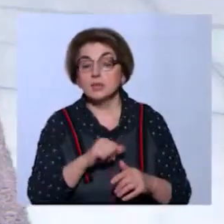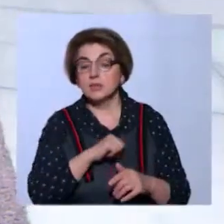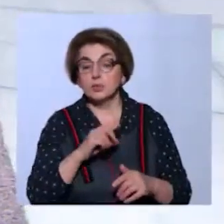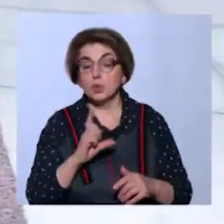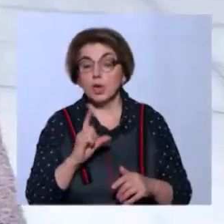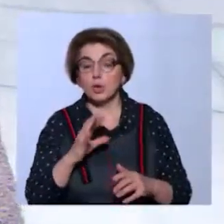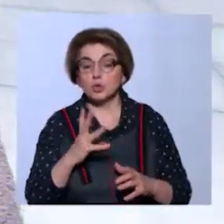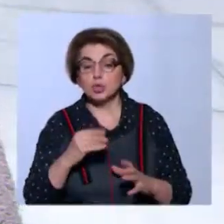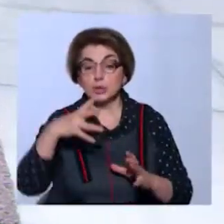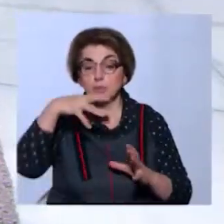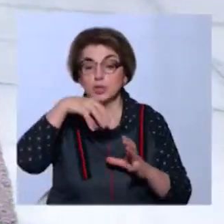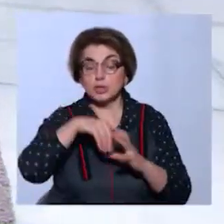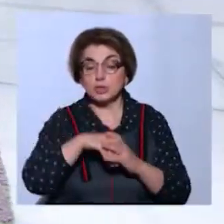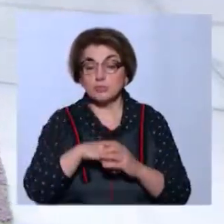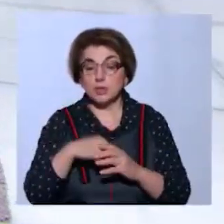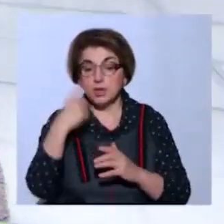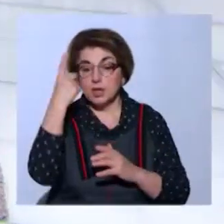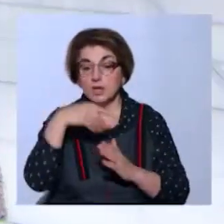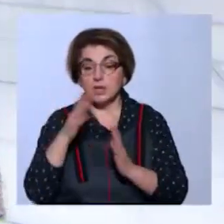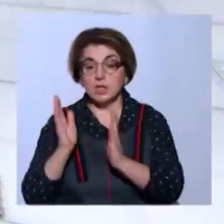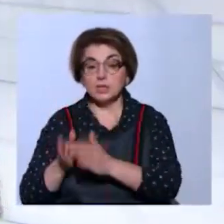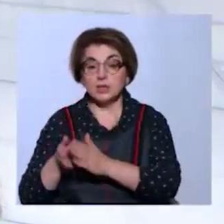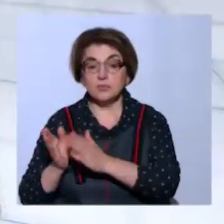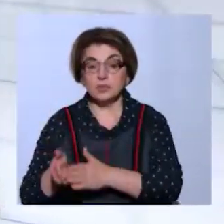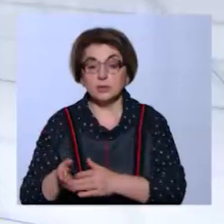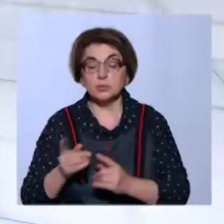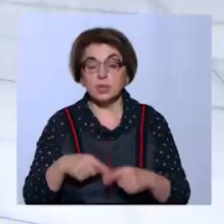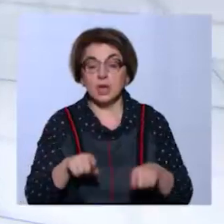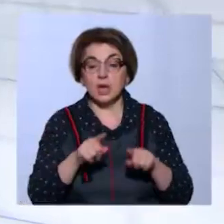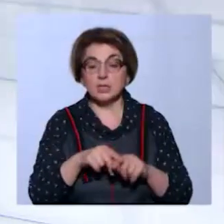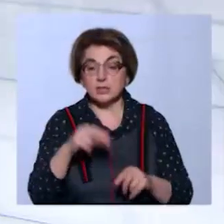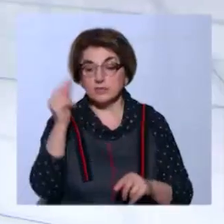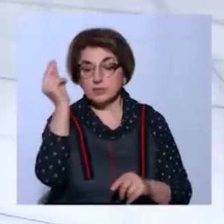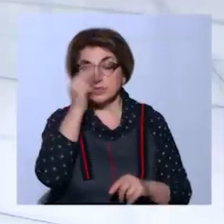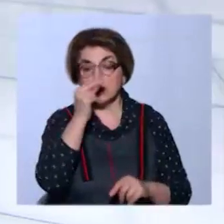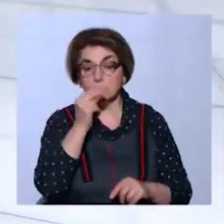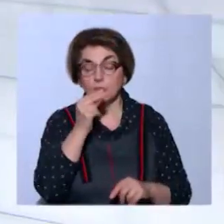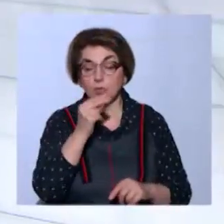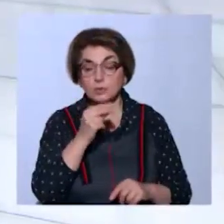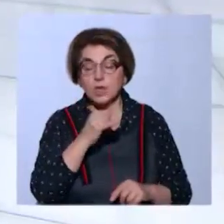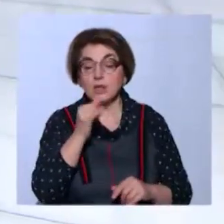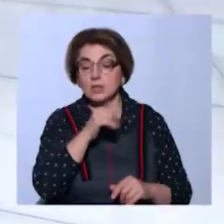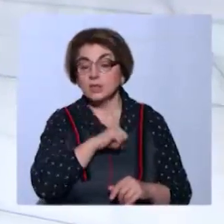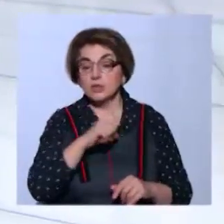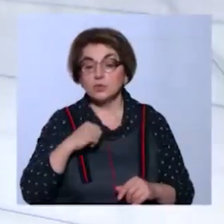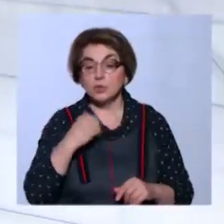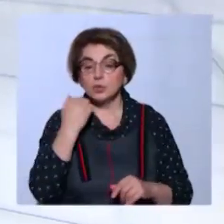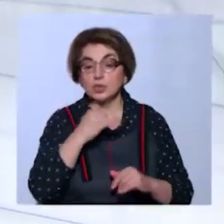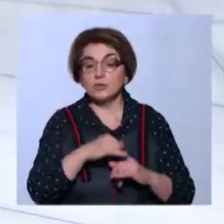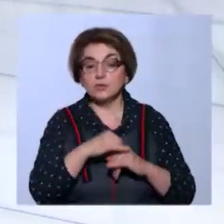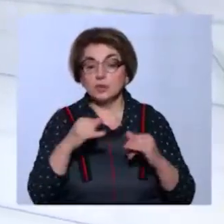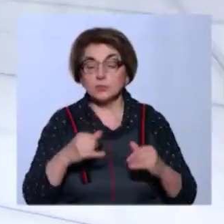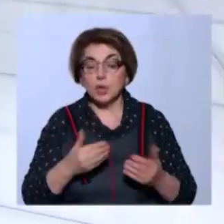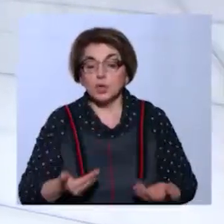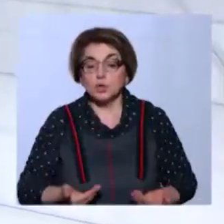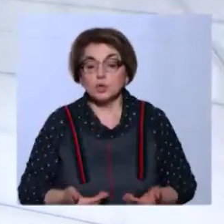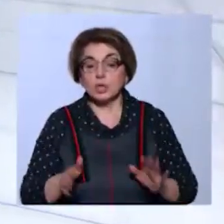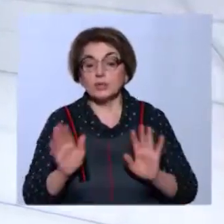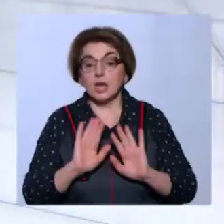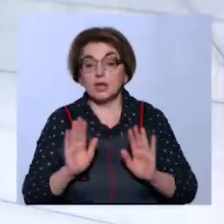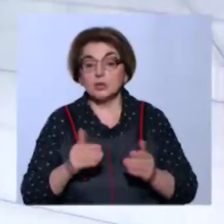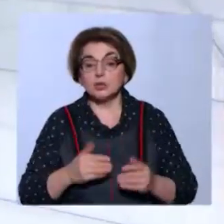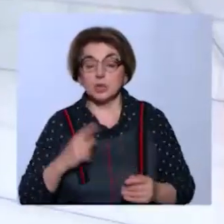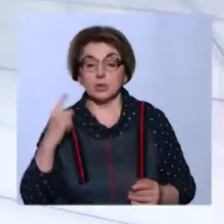ეკოსისტემაში შემავალ ინდივიდებში და ასევე შეისწავლიან ნივთიერებათა წრებრუნვას ცოცხალ და